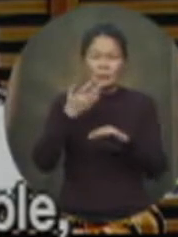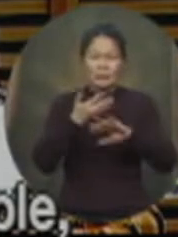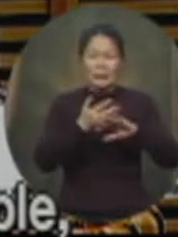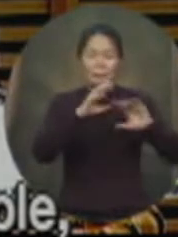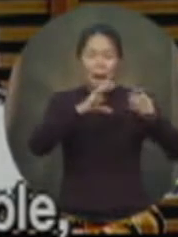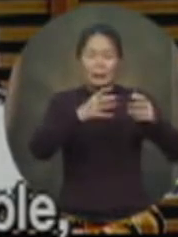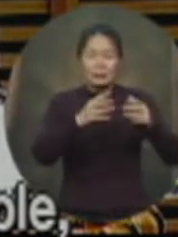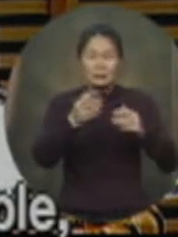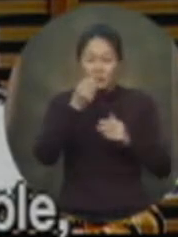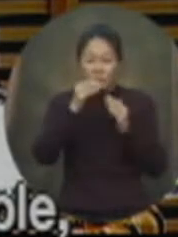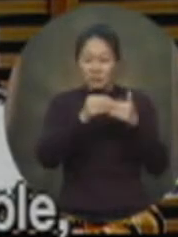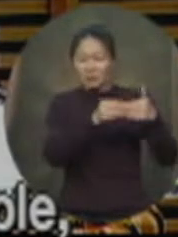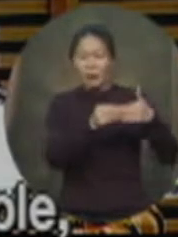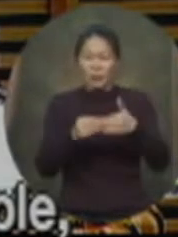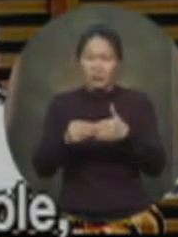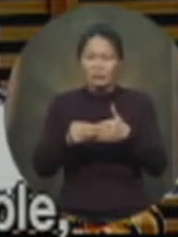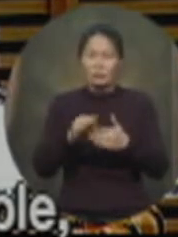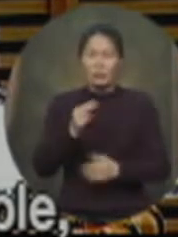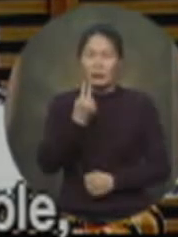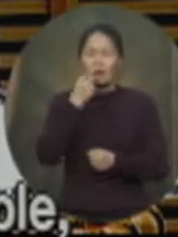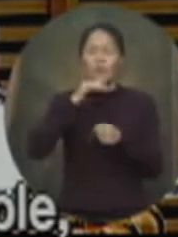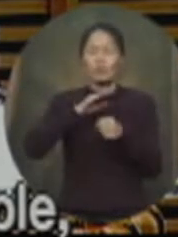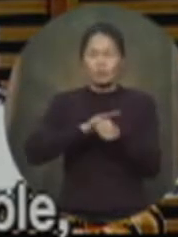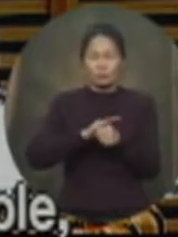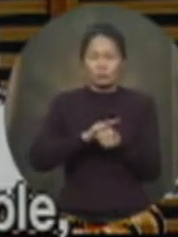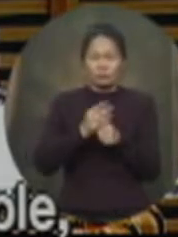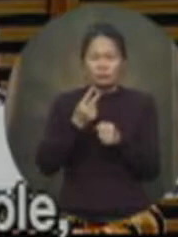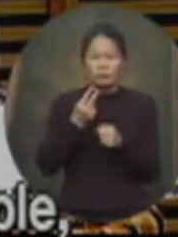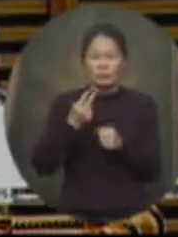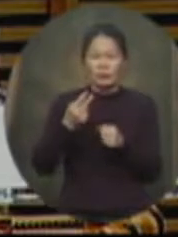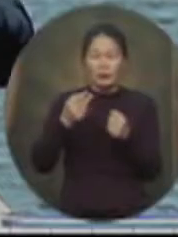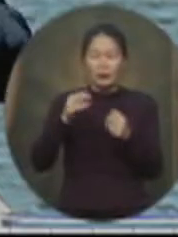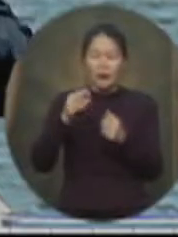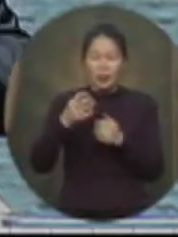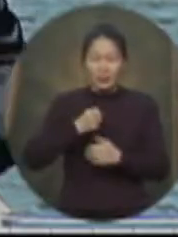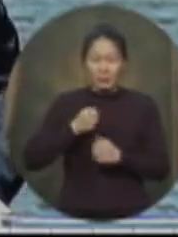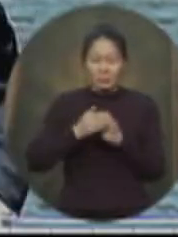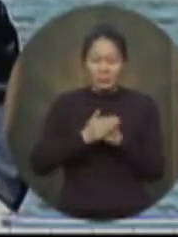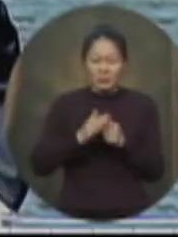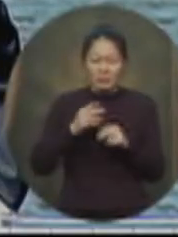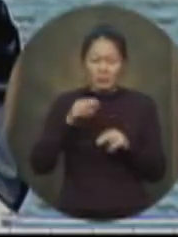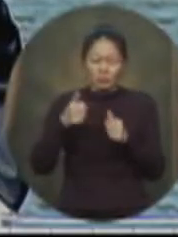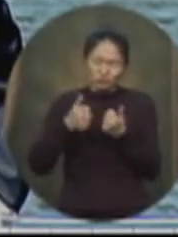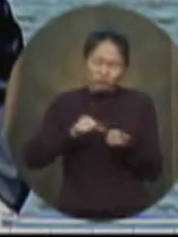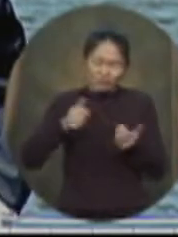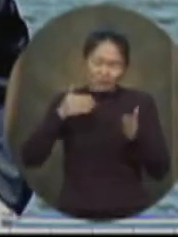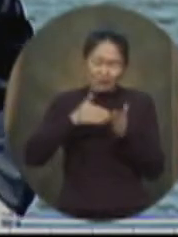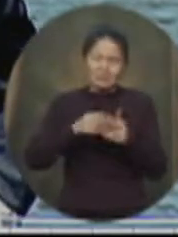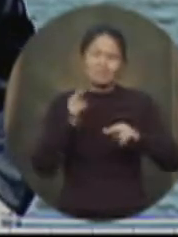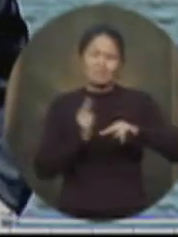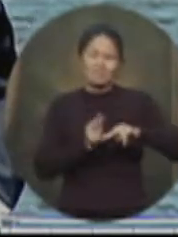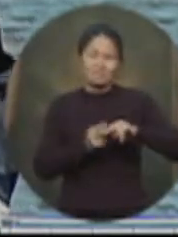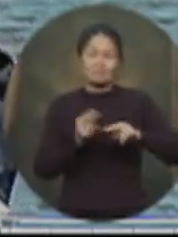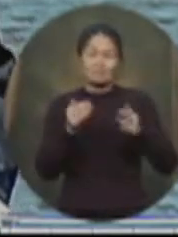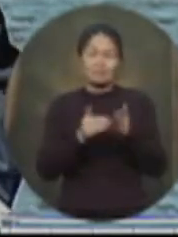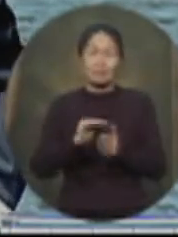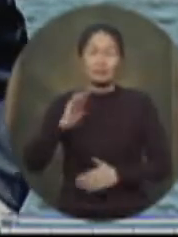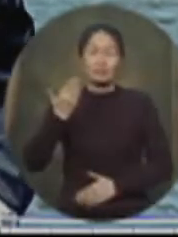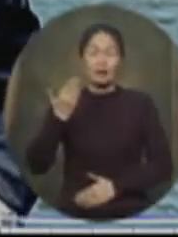그런 어처구니없는 누명을 쓰고 그리고는 죽도록 매를 맞습니다 자